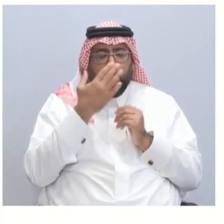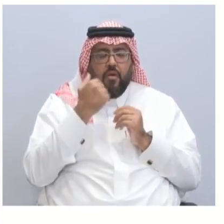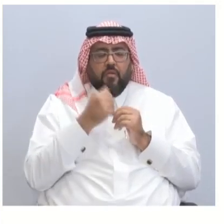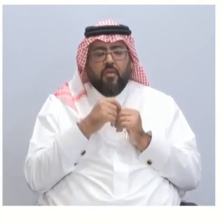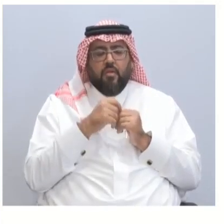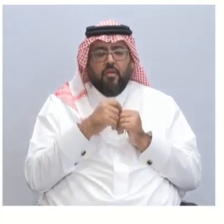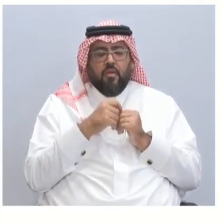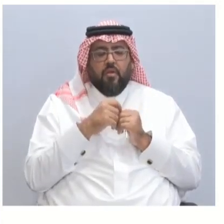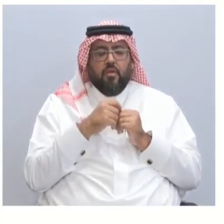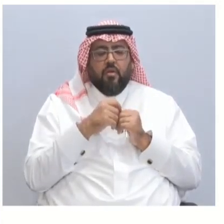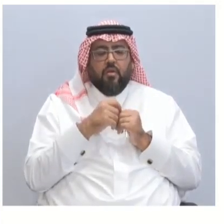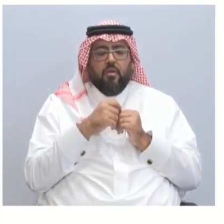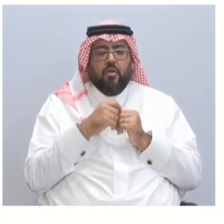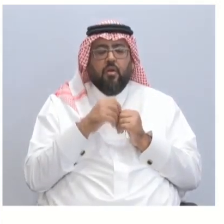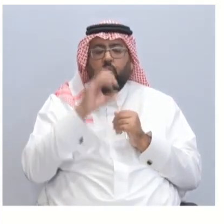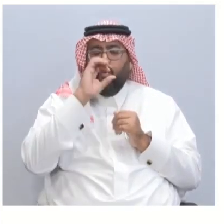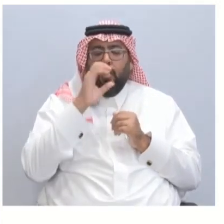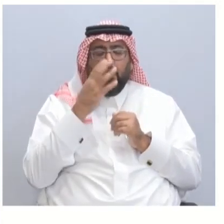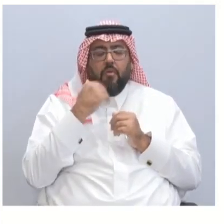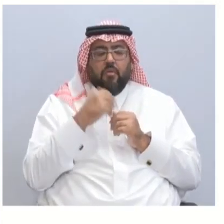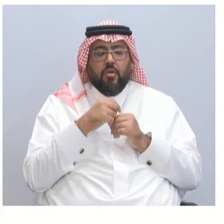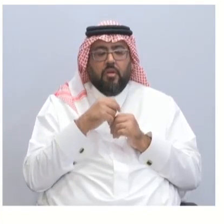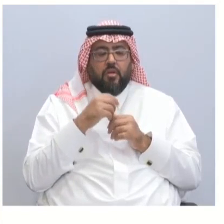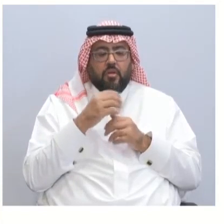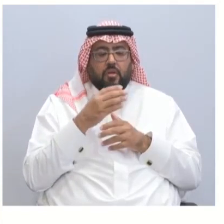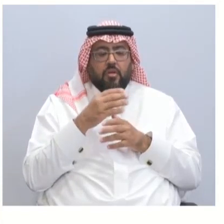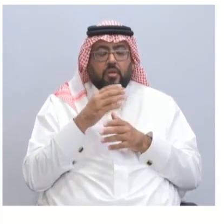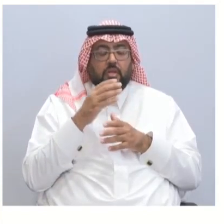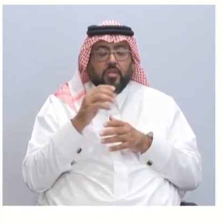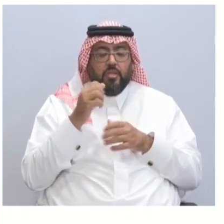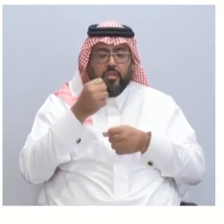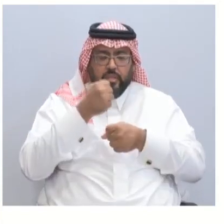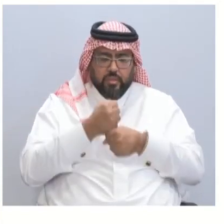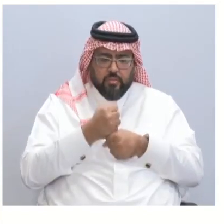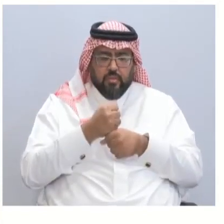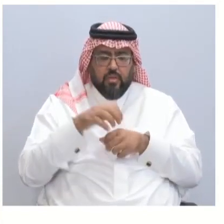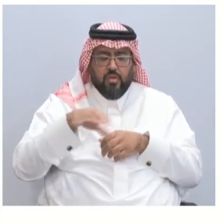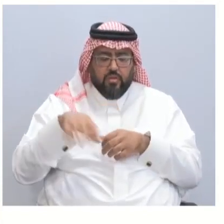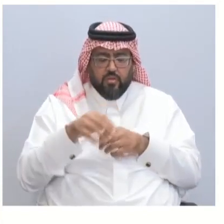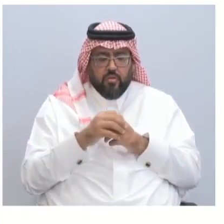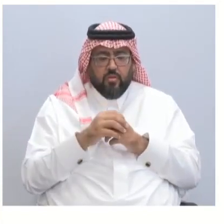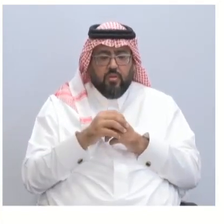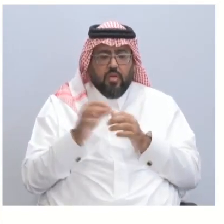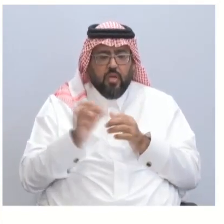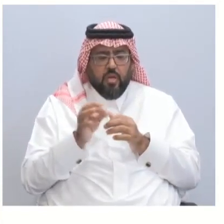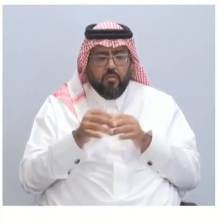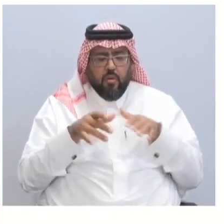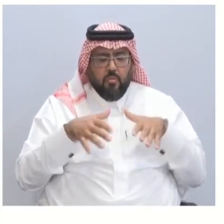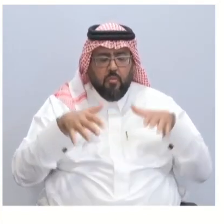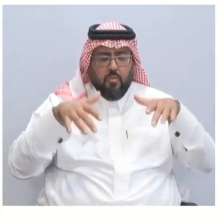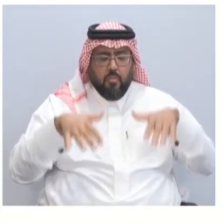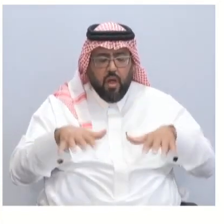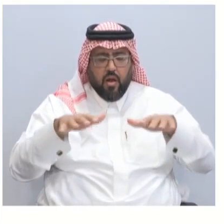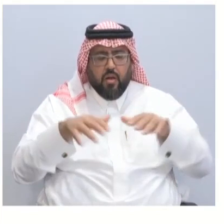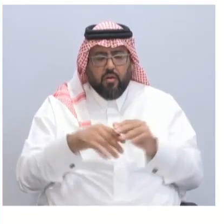الموارد المائيه لذا اعتمد السكان القريبون من البحر